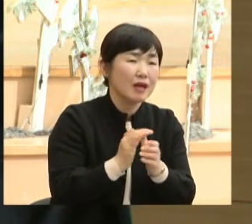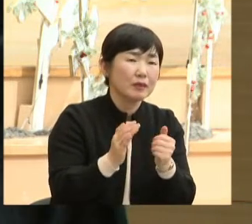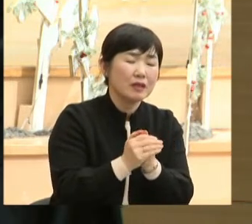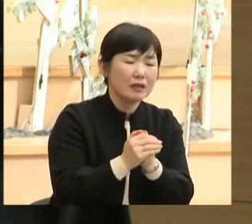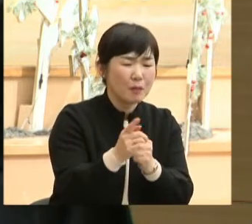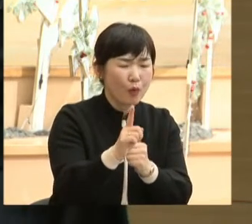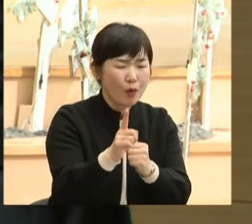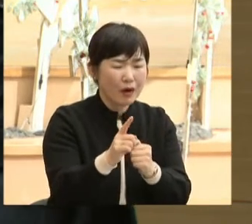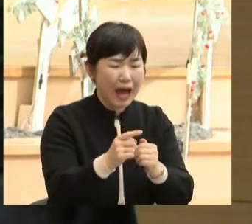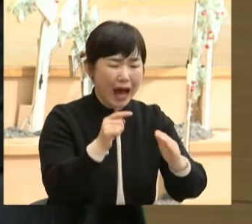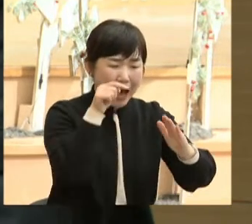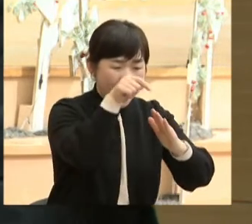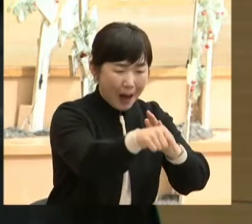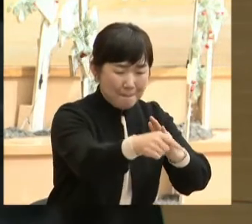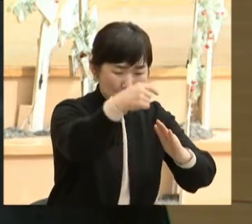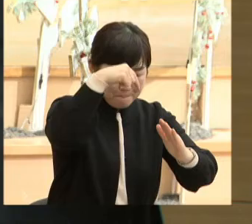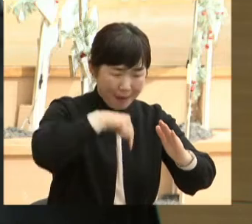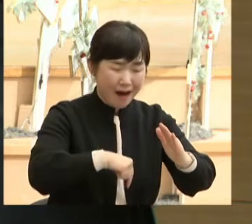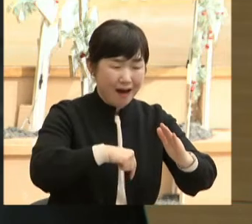안방